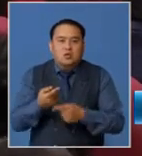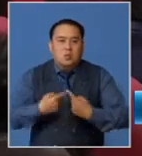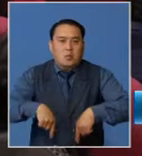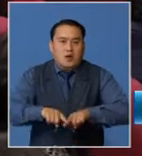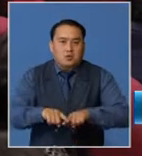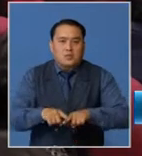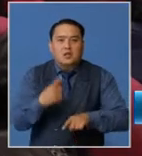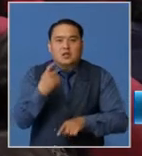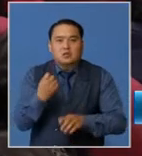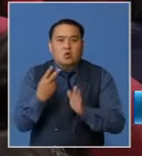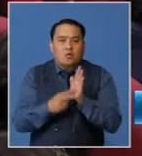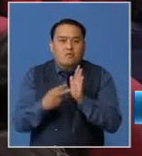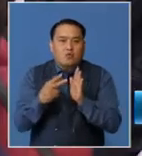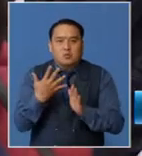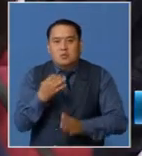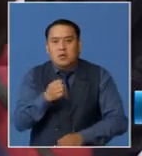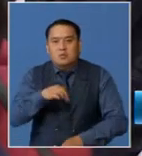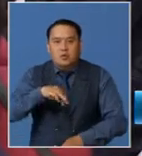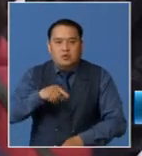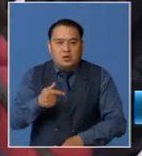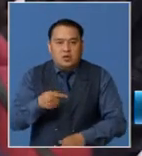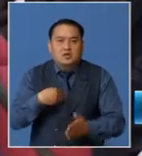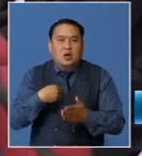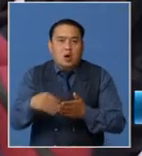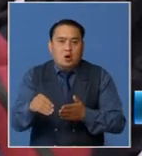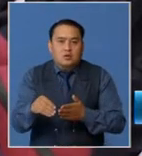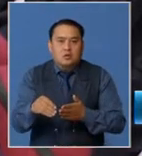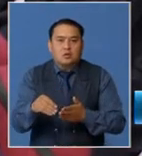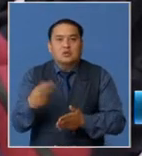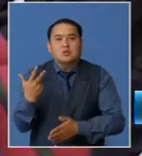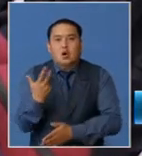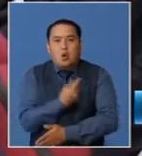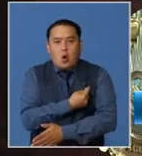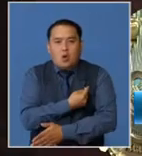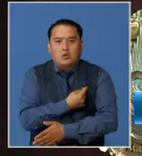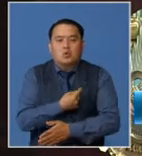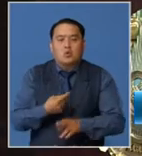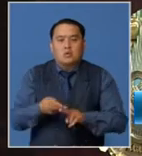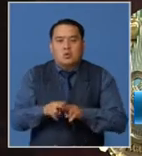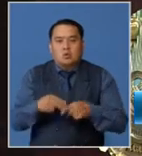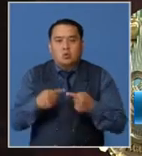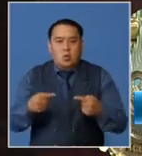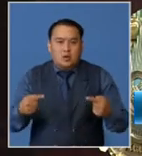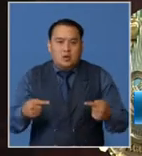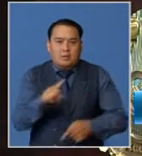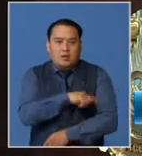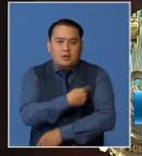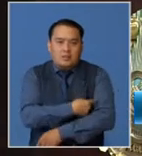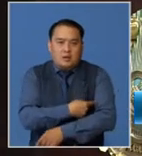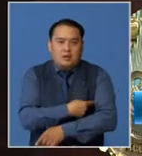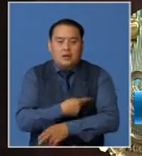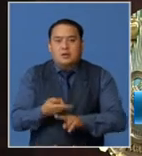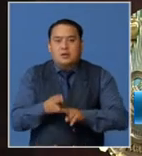материально-техническую базу. Также 185 миллионов тенге потратят на закуп вакцин и других